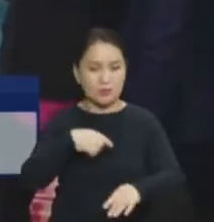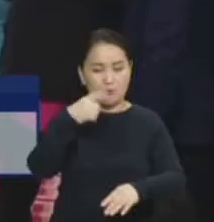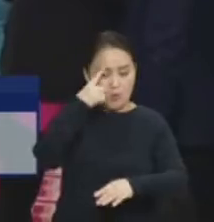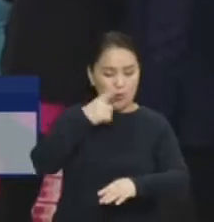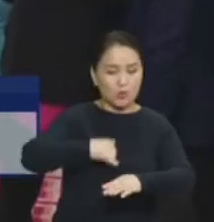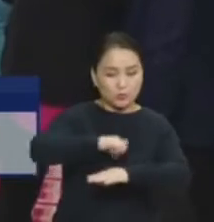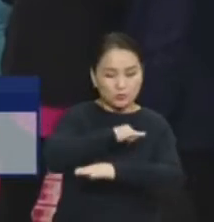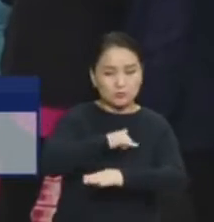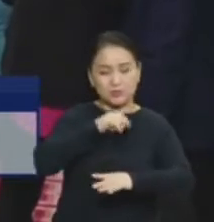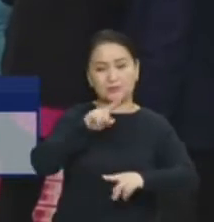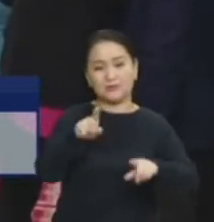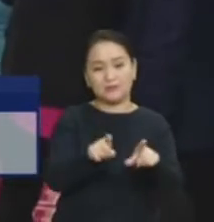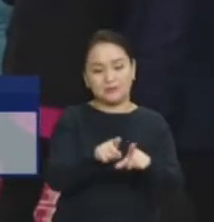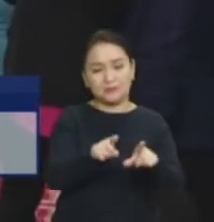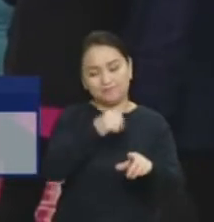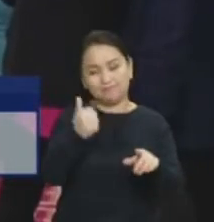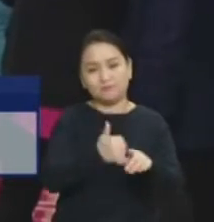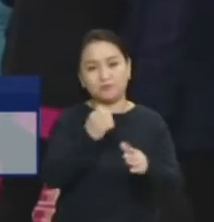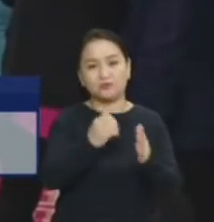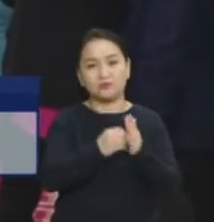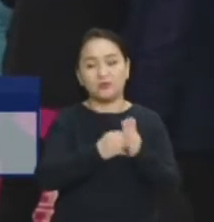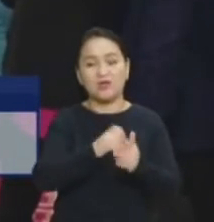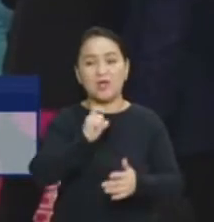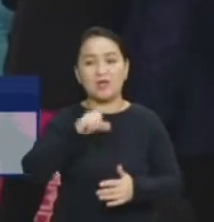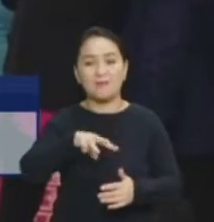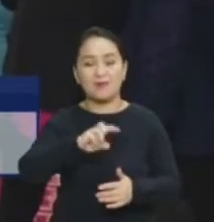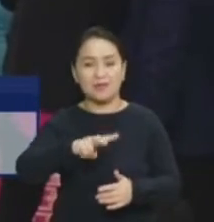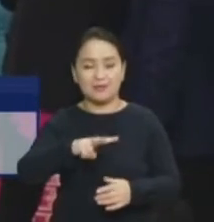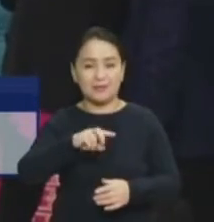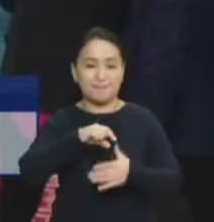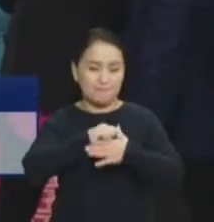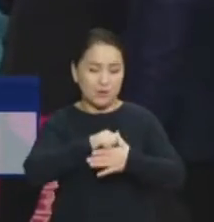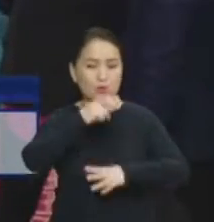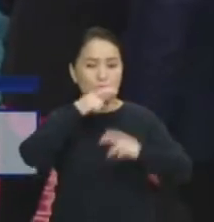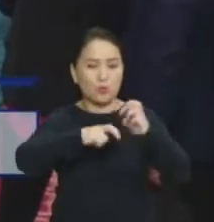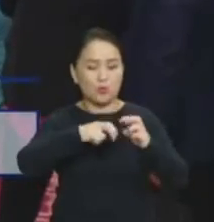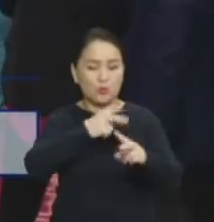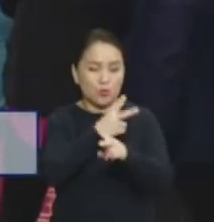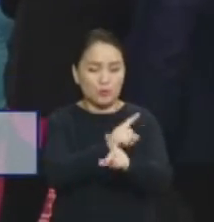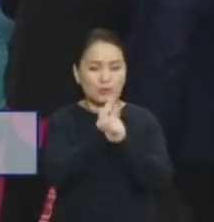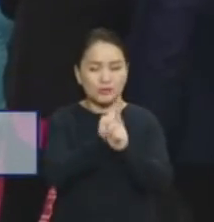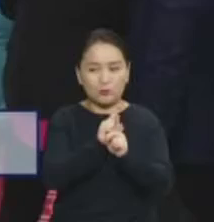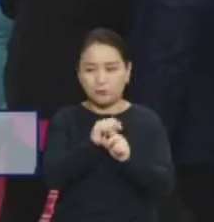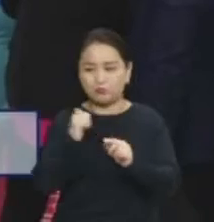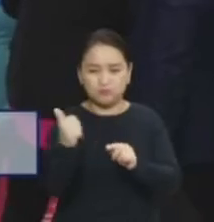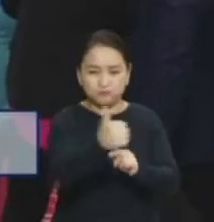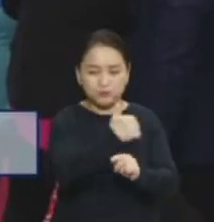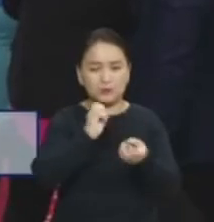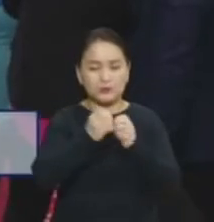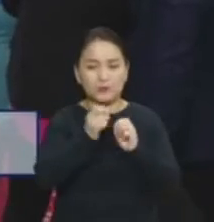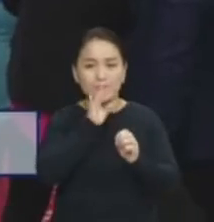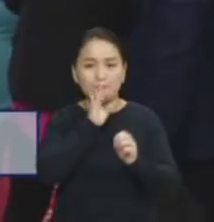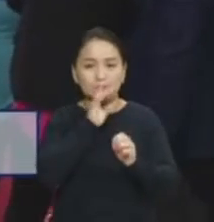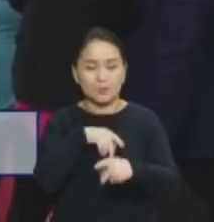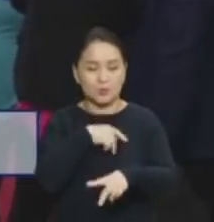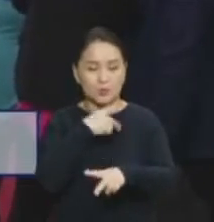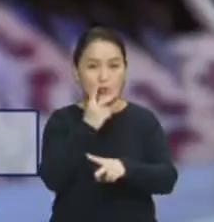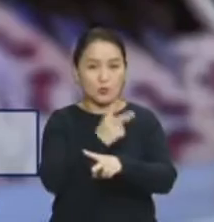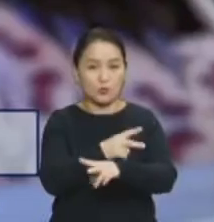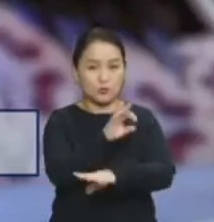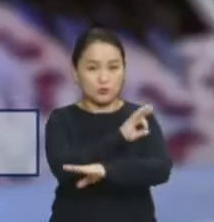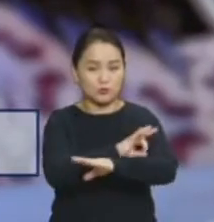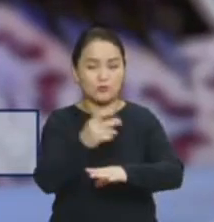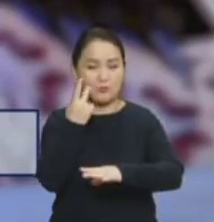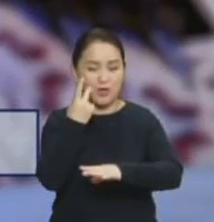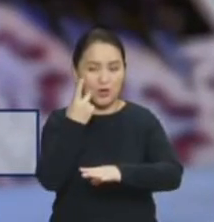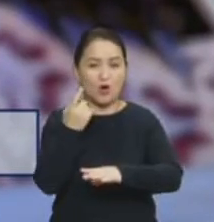энэ нэмэлтийн махны үйлдвэрийг бол бас хууль эрх зүйн өрөөд бас зэрэглэх ёстой гэж би бодлоо байна. Ер нь тийм хуулийн төсөлчийн дуушиж байгаа байн